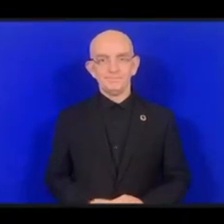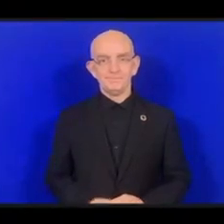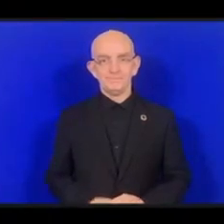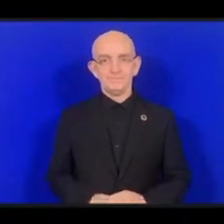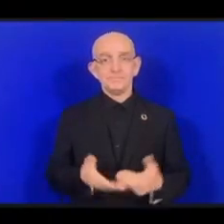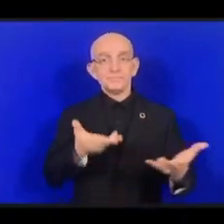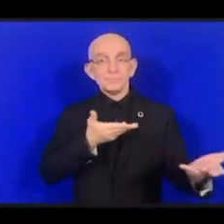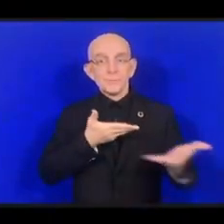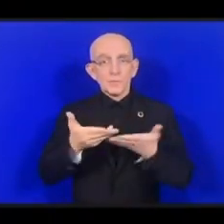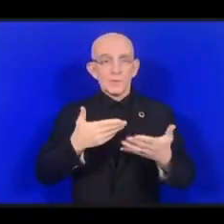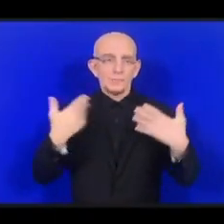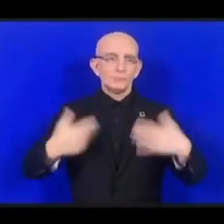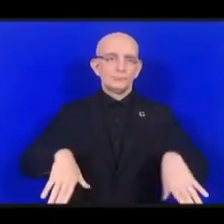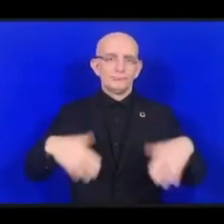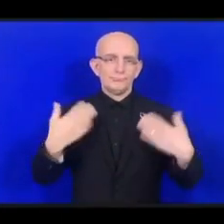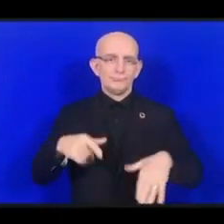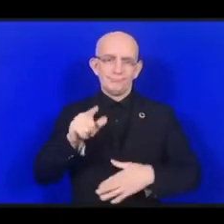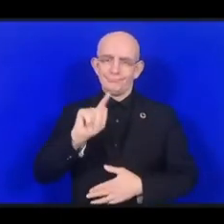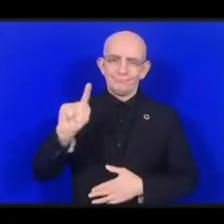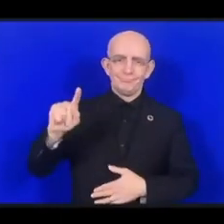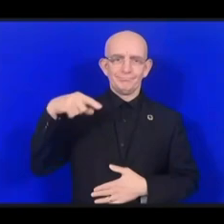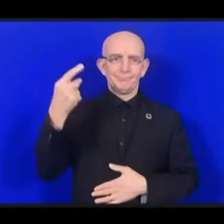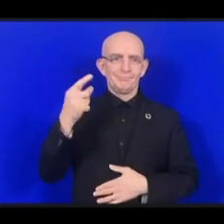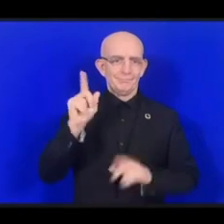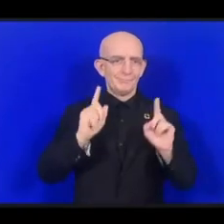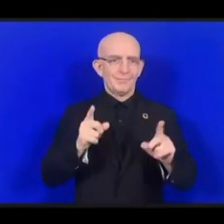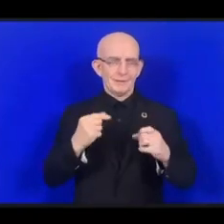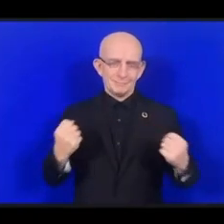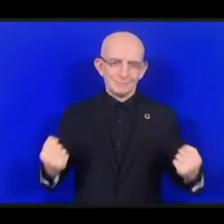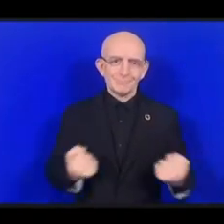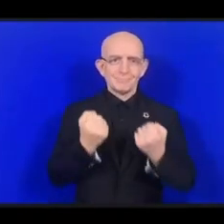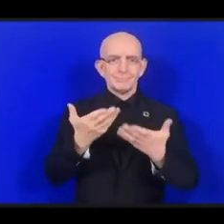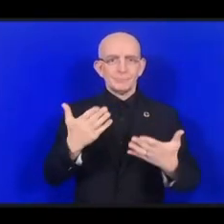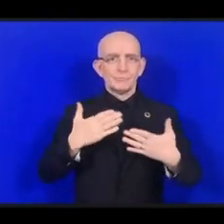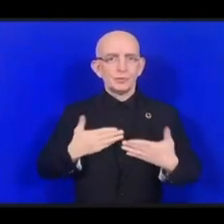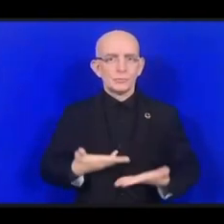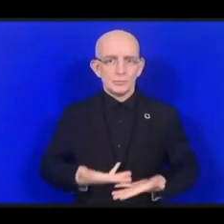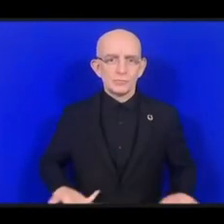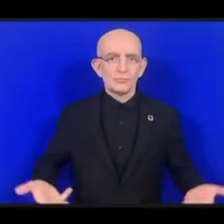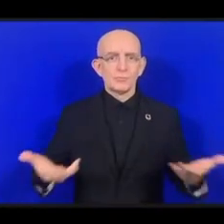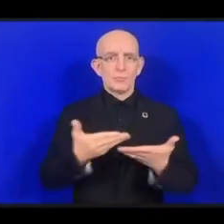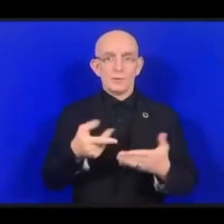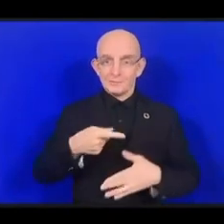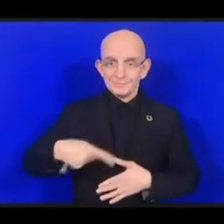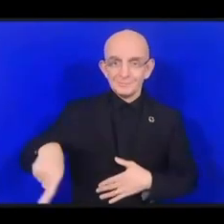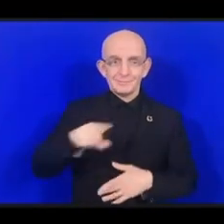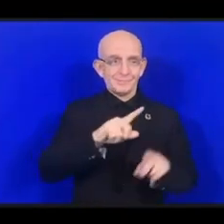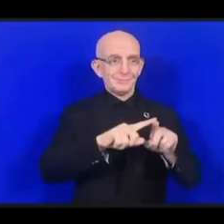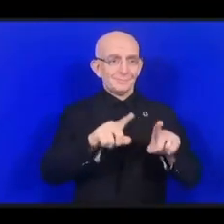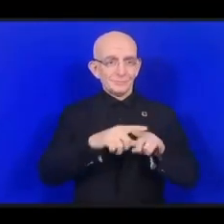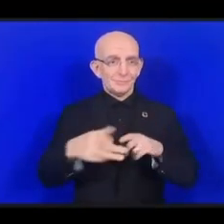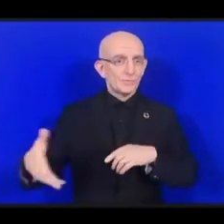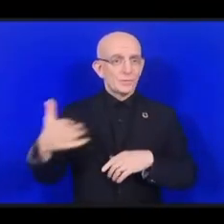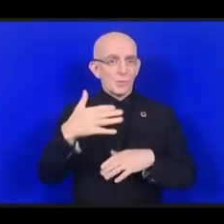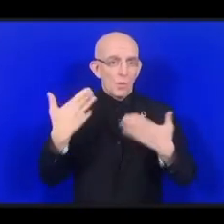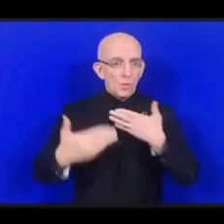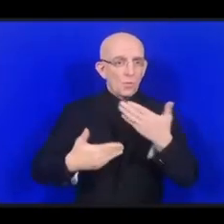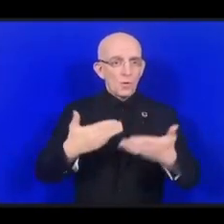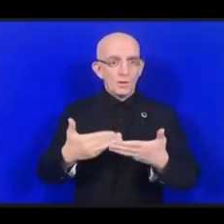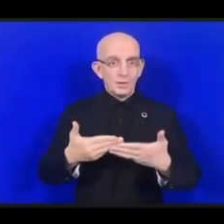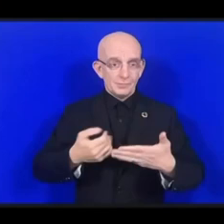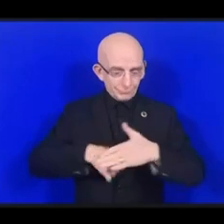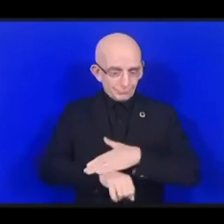2024 يسعى البشر الى التواصل في المقام الاول وذلك منذ الولاده حيث يتواصل المولود عن طريق